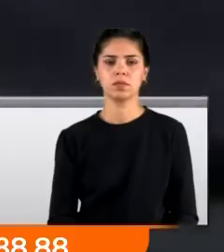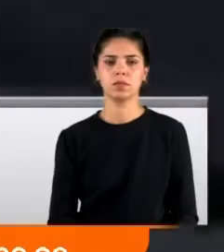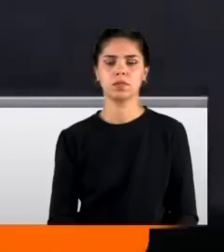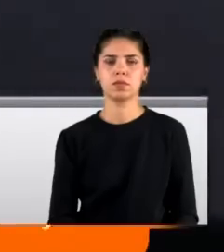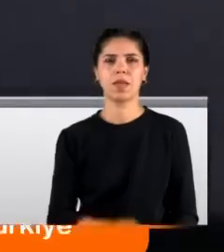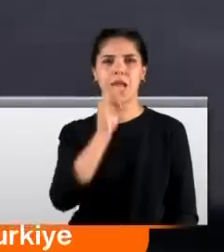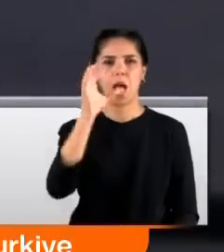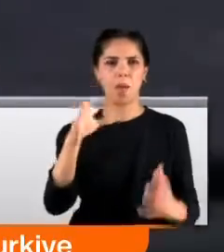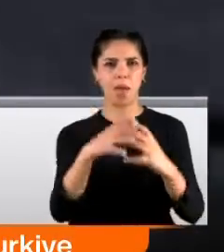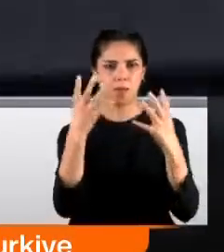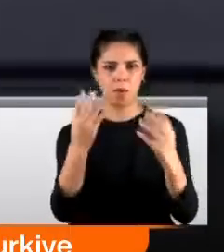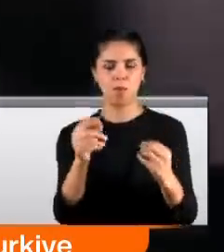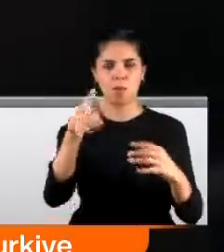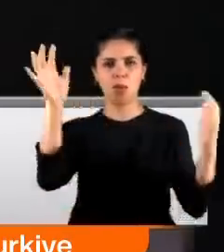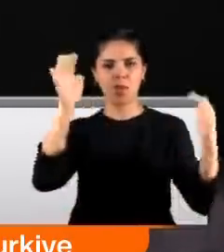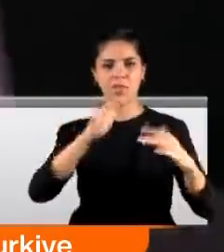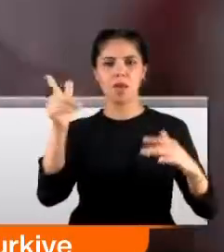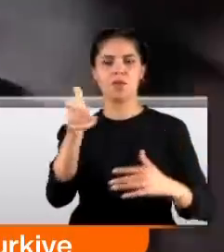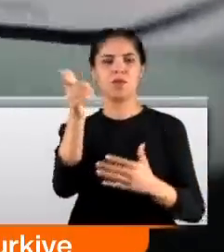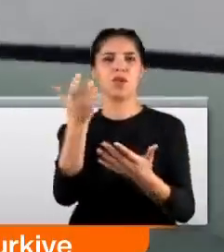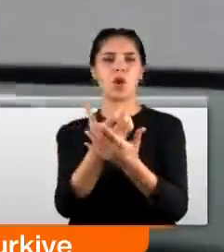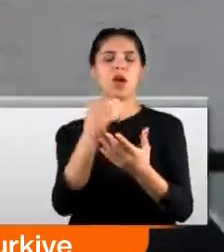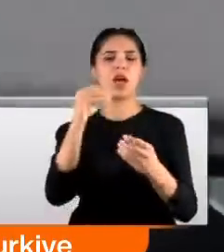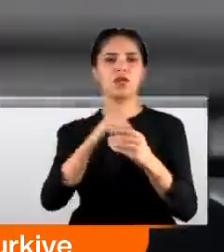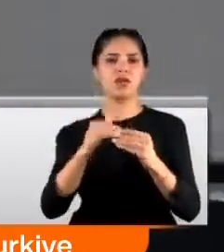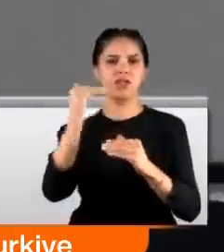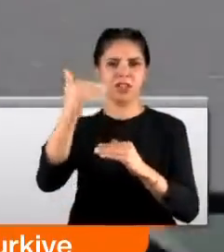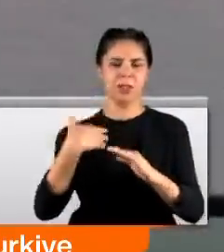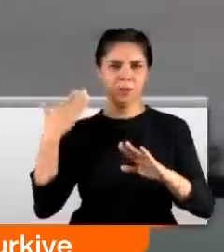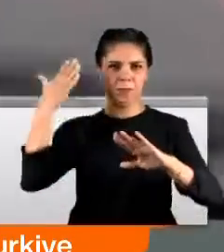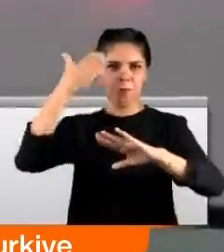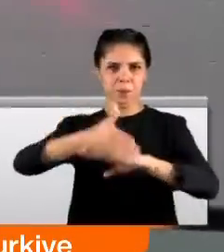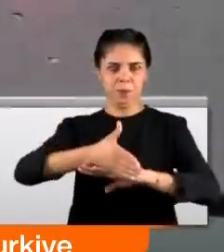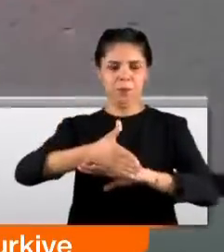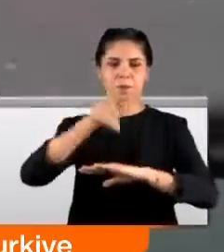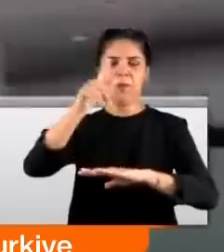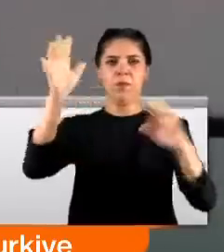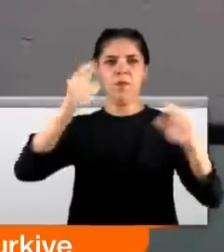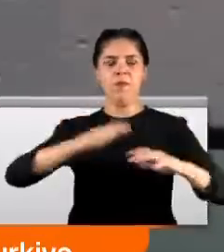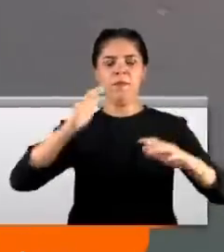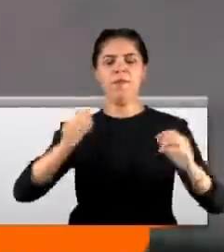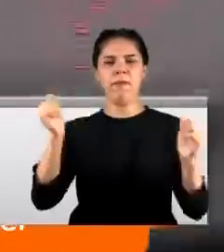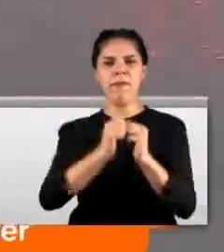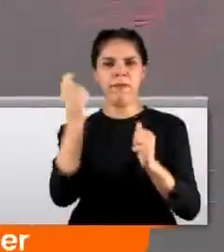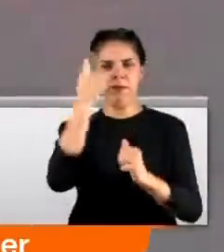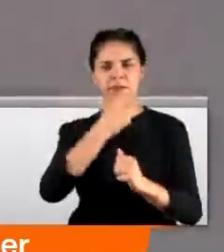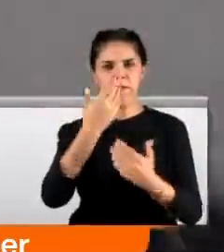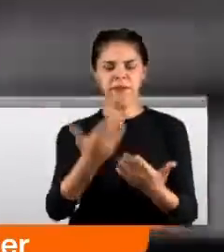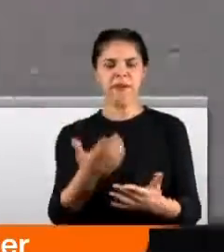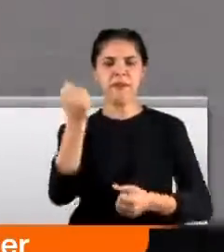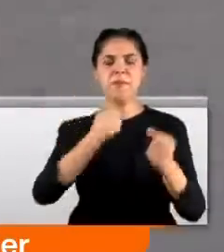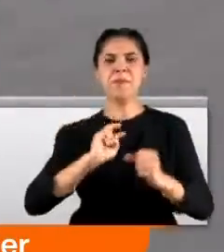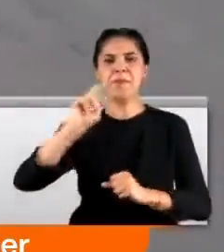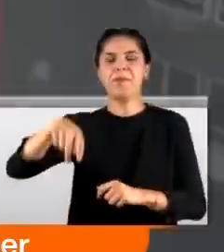Haber ekibi olarak işte bu yağışı görüntülemek için dışarı çıkmıştık. Ancak şiddetini o kadar arttırdı ki şu an